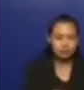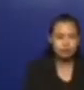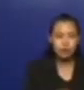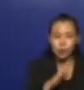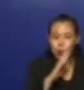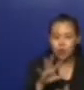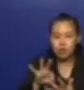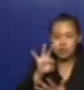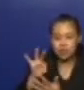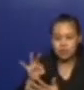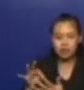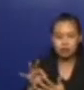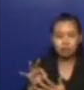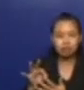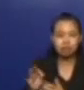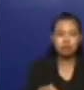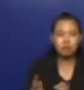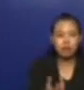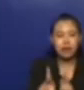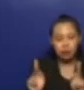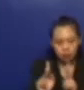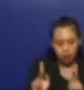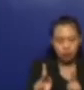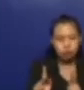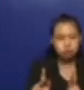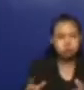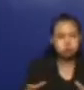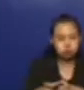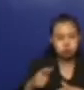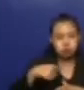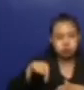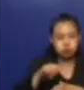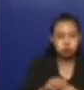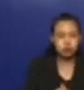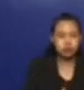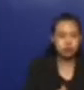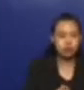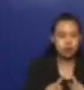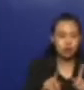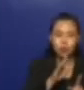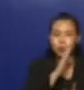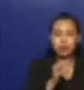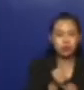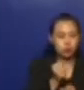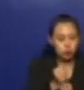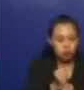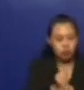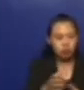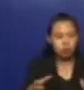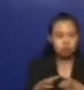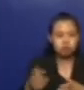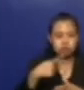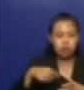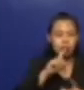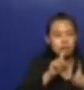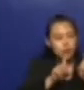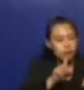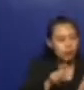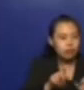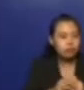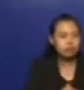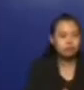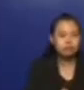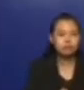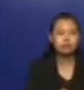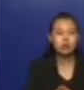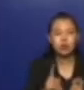มคิดว่าตอนแรกจะได้ผมก็กลัวว่ามีปัญหาแต่ถ้ามาเป็นคณะทำงานหรือมาส่งคำถามก็แลกเปลี่ยนความ